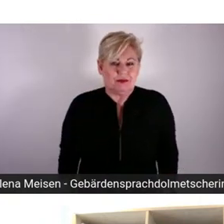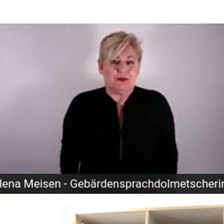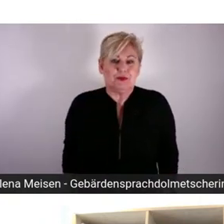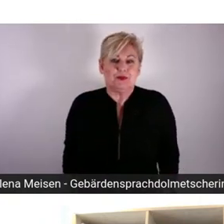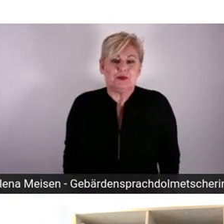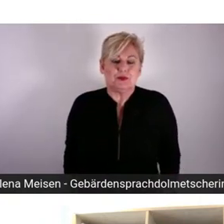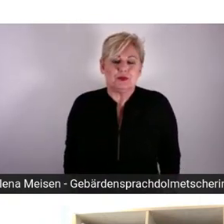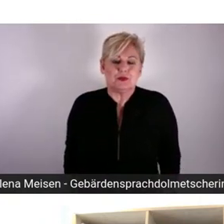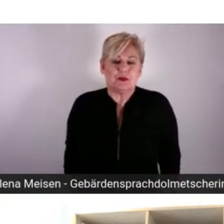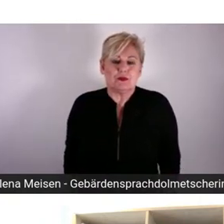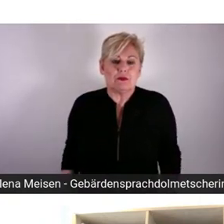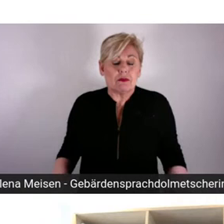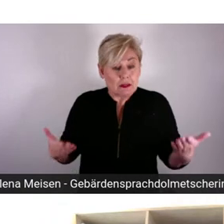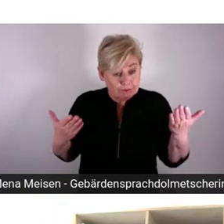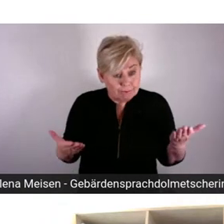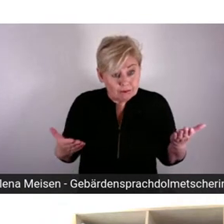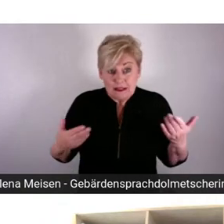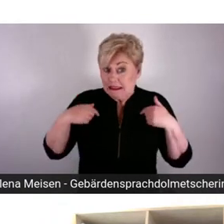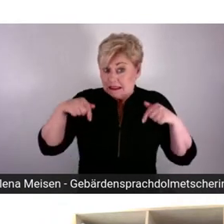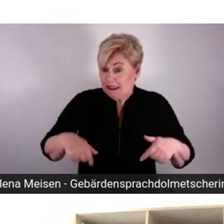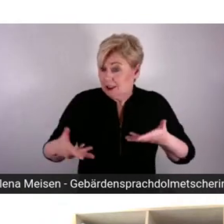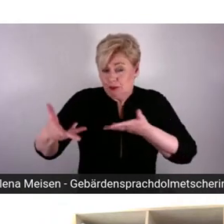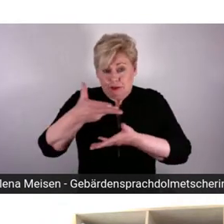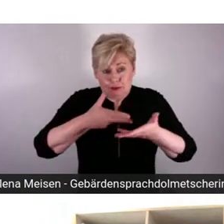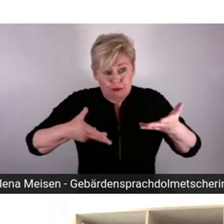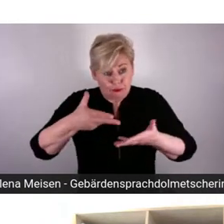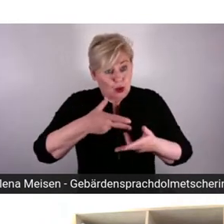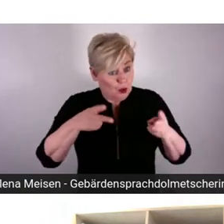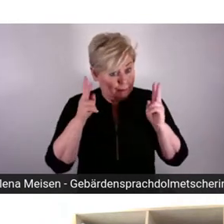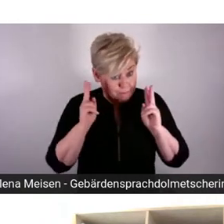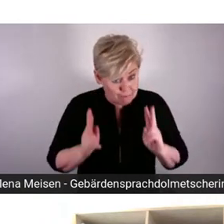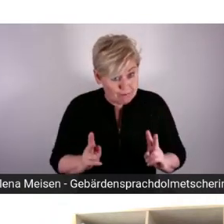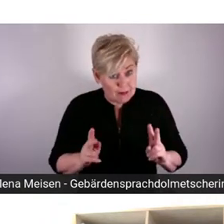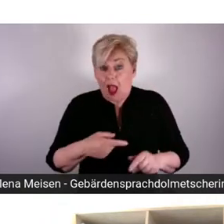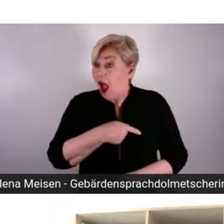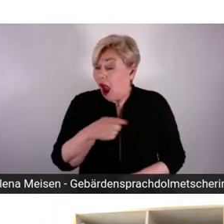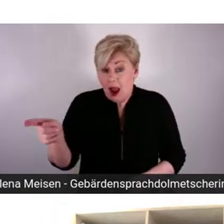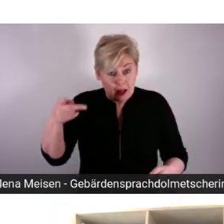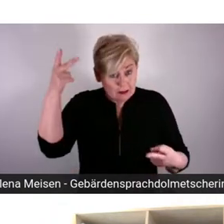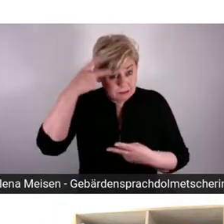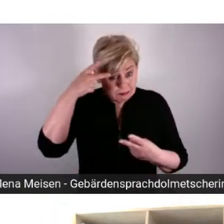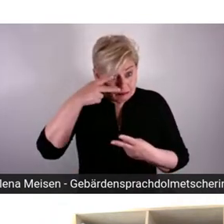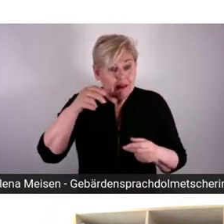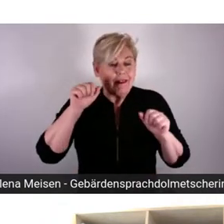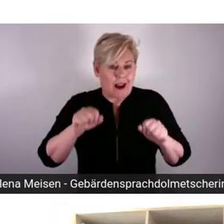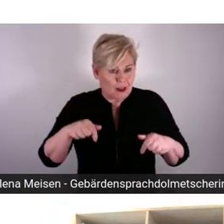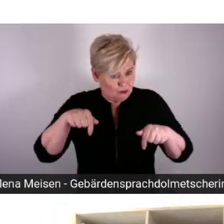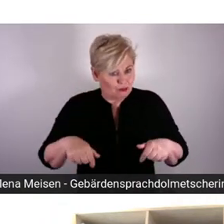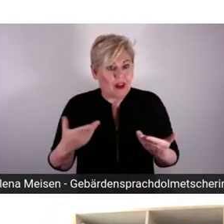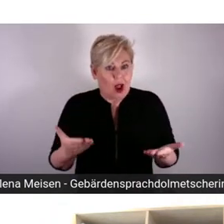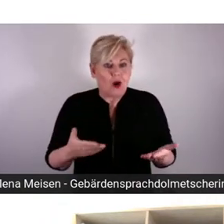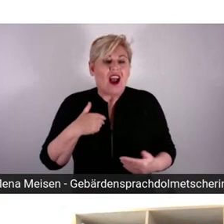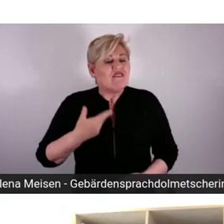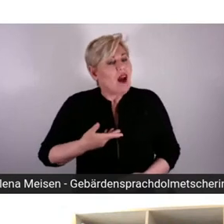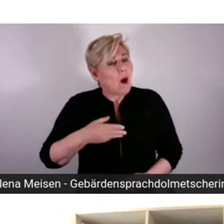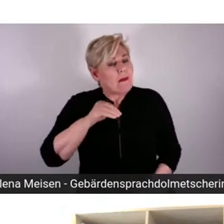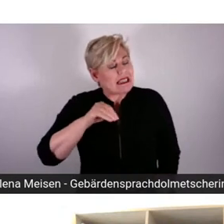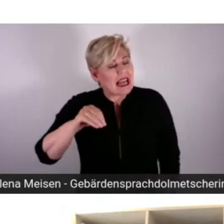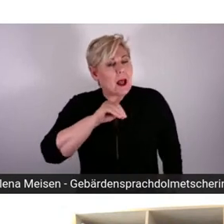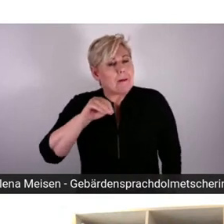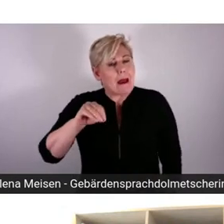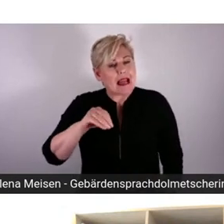Und damit das, was hier besprochen wird, auch wirklich bei allen ankommt, kann ich in der Runde auch Frau Magdalena